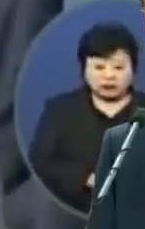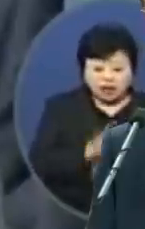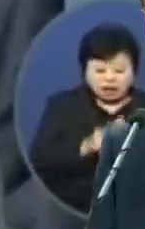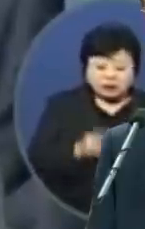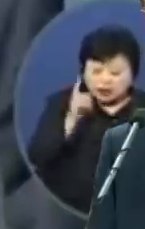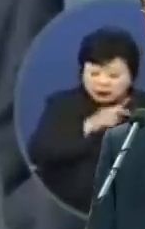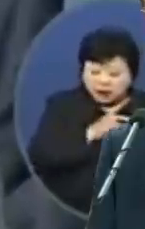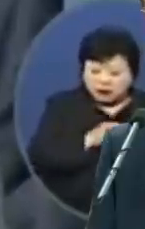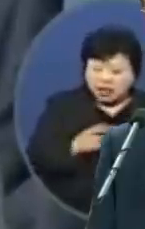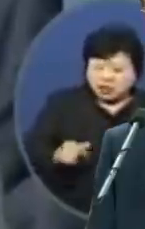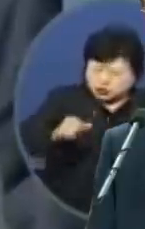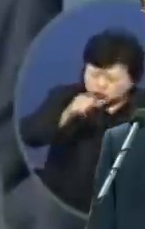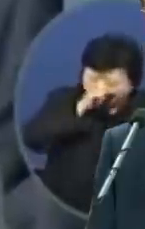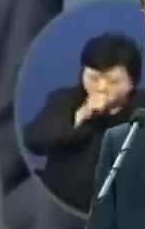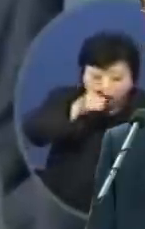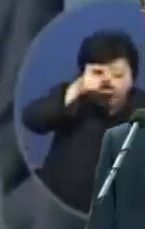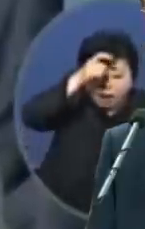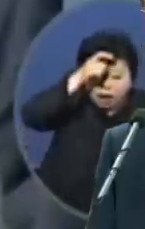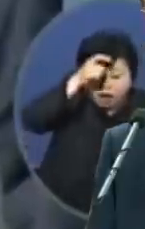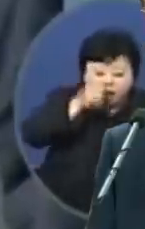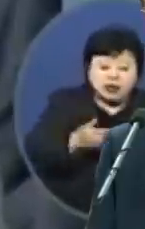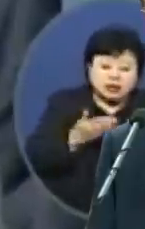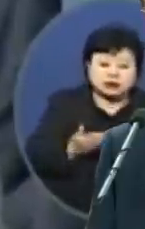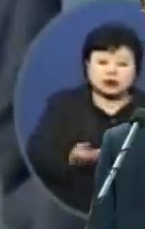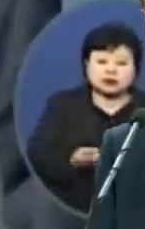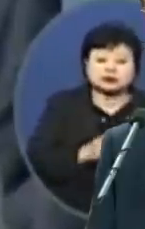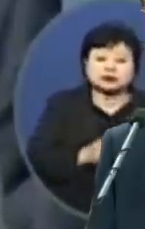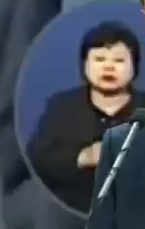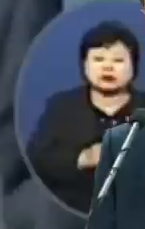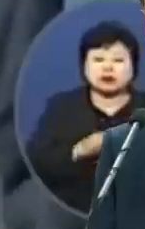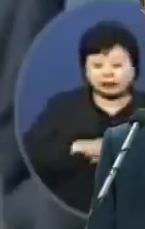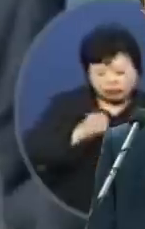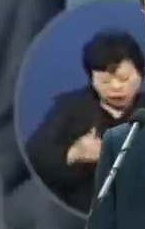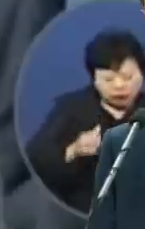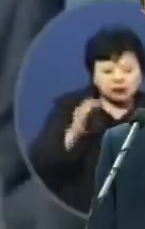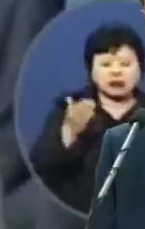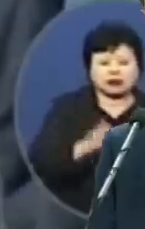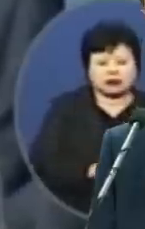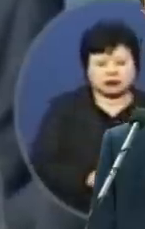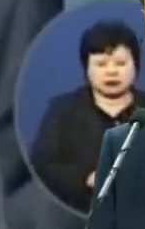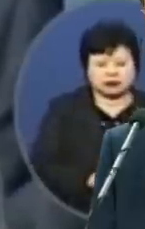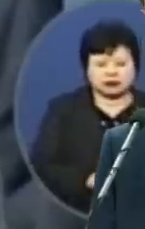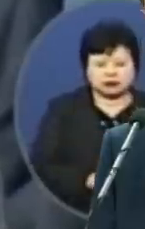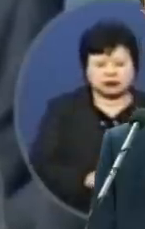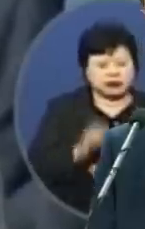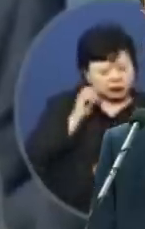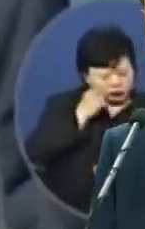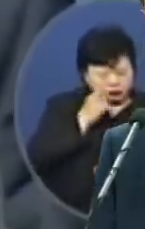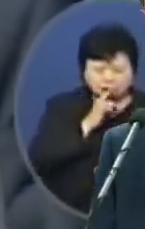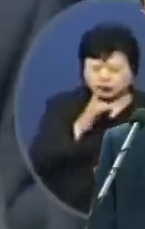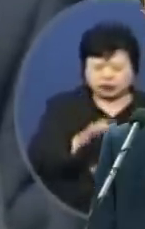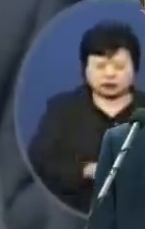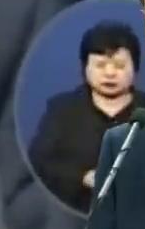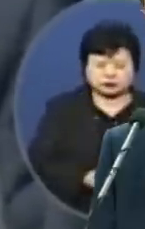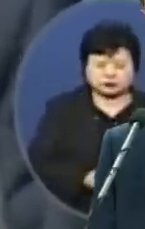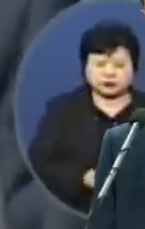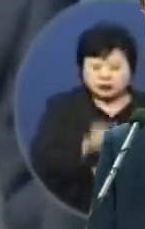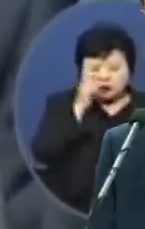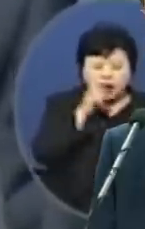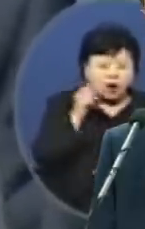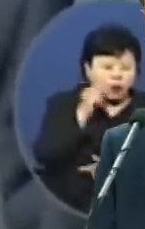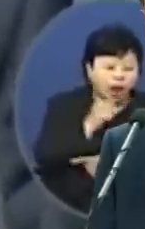아니요 좋아요 그러면 하나님과 우리는 서로 마주 대결하게 되는 것입니다. 있을 수가 없는 것입니다. 선악과라는